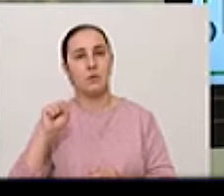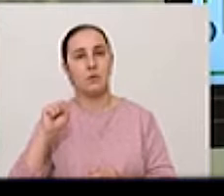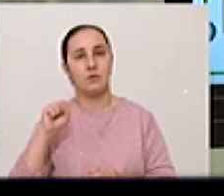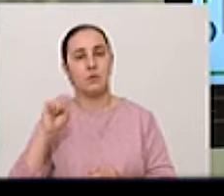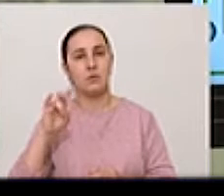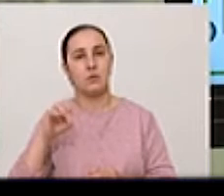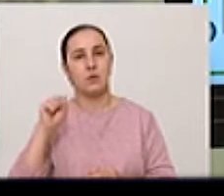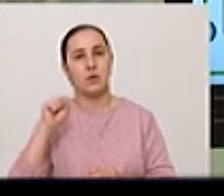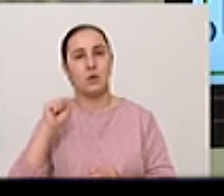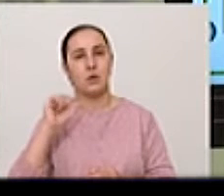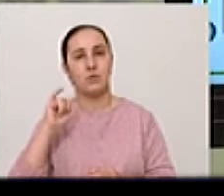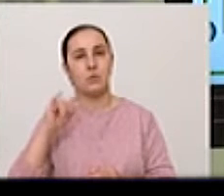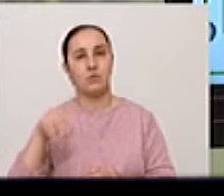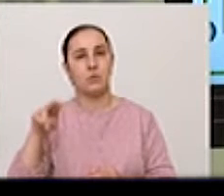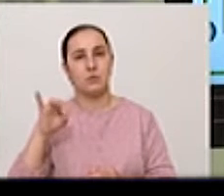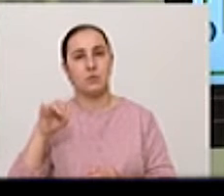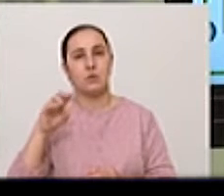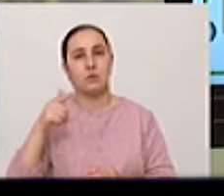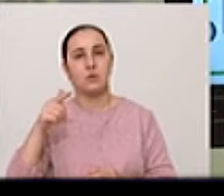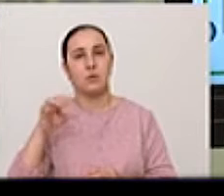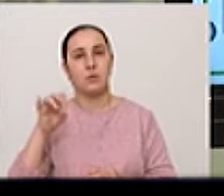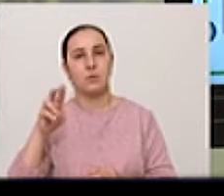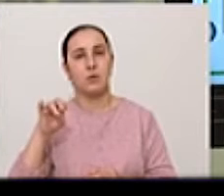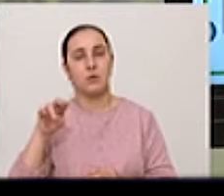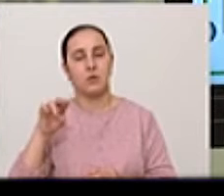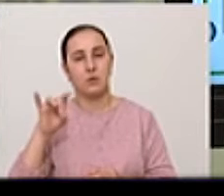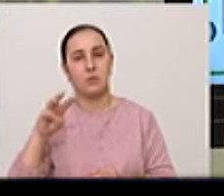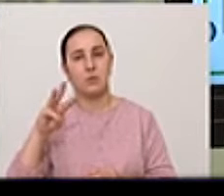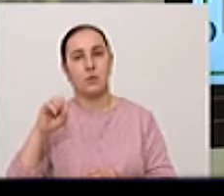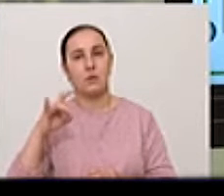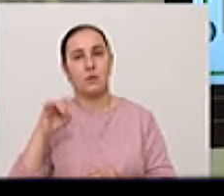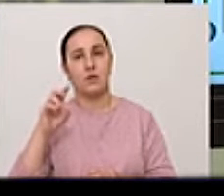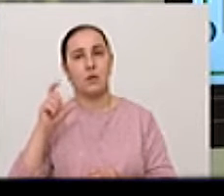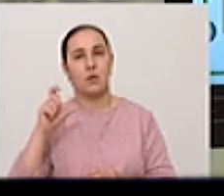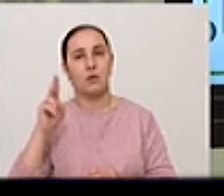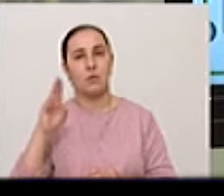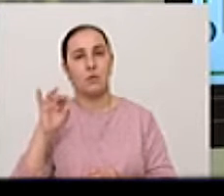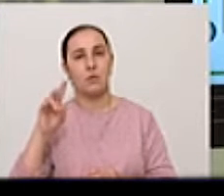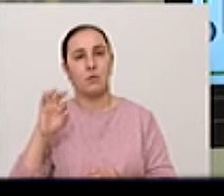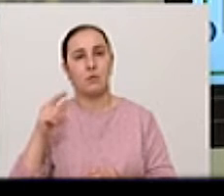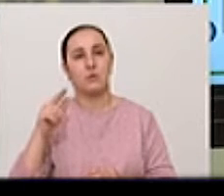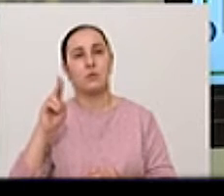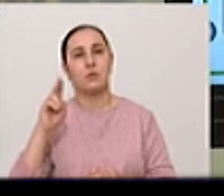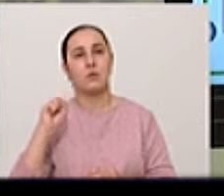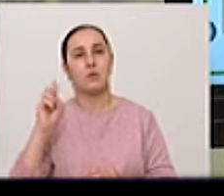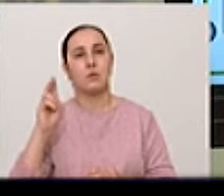parlament, audit, gipermarket, ekolog, kokos,